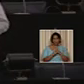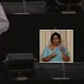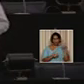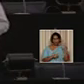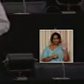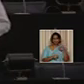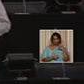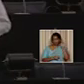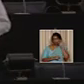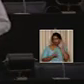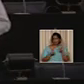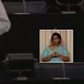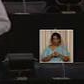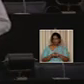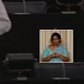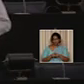දැන ආරංචිය අනුව